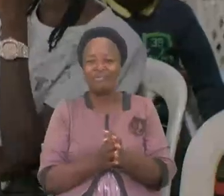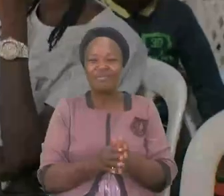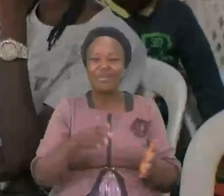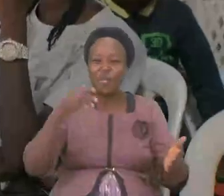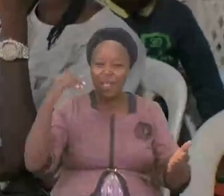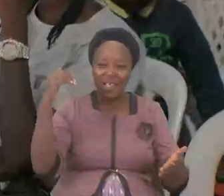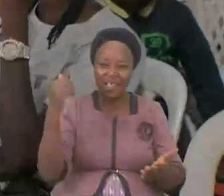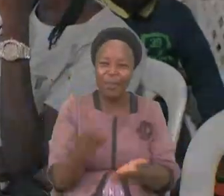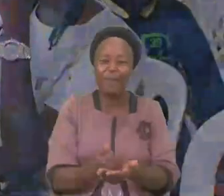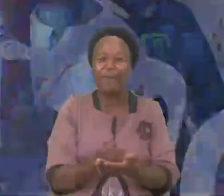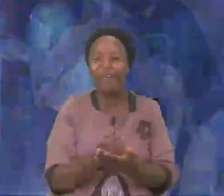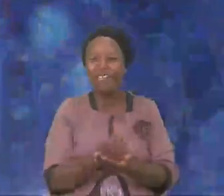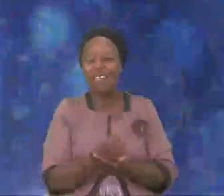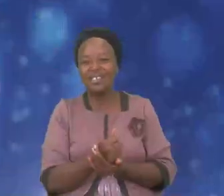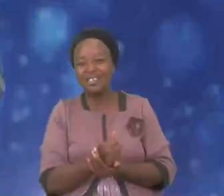Amen!